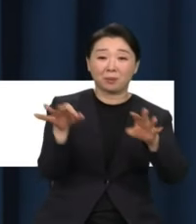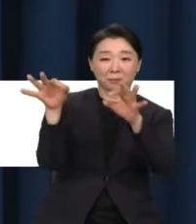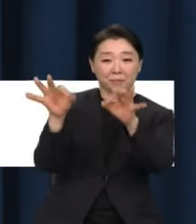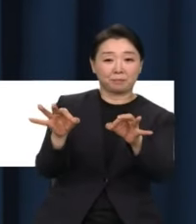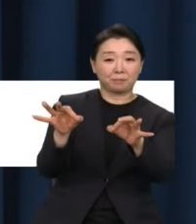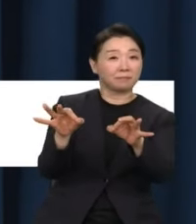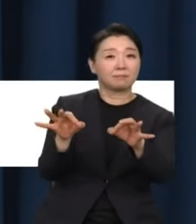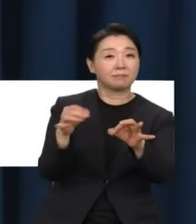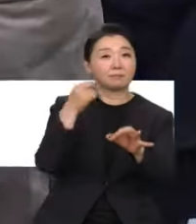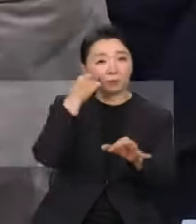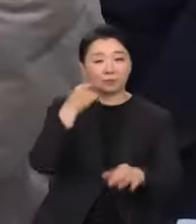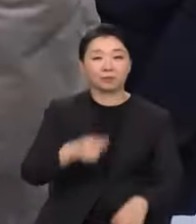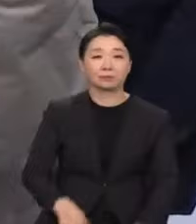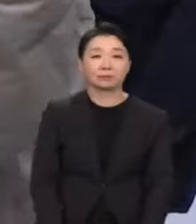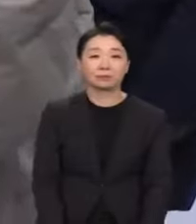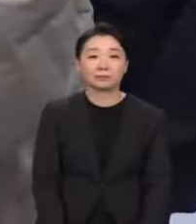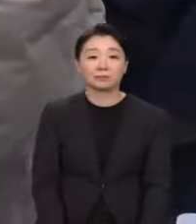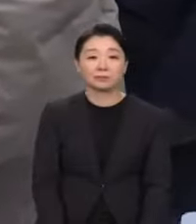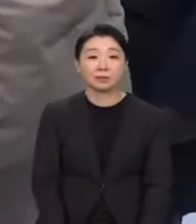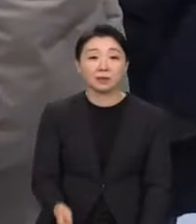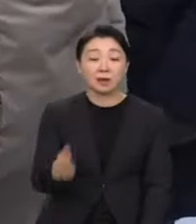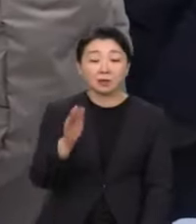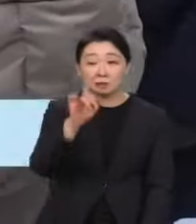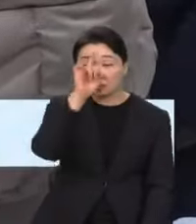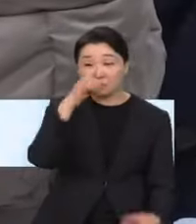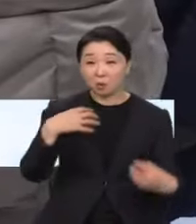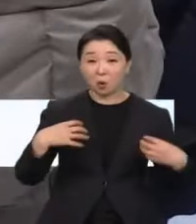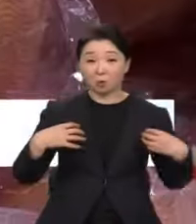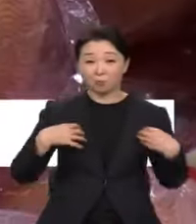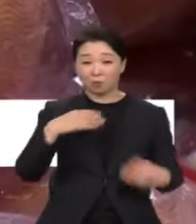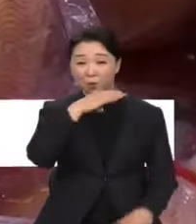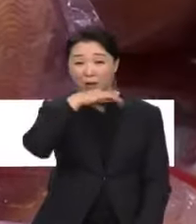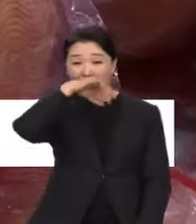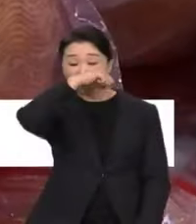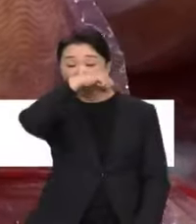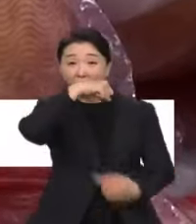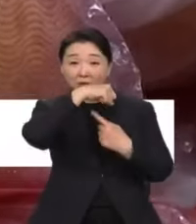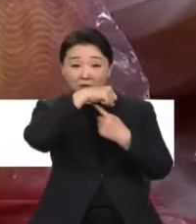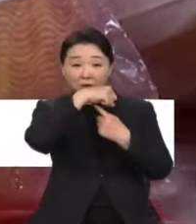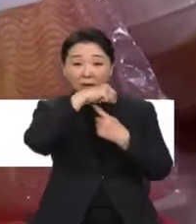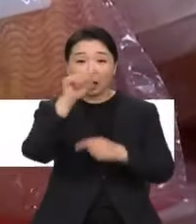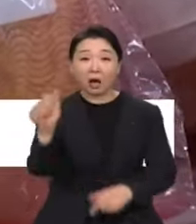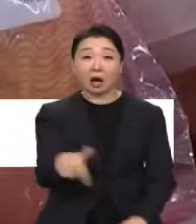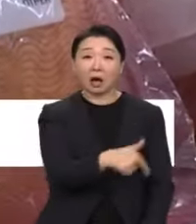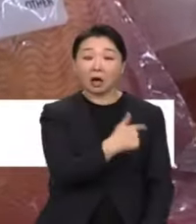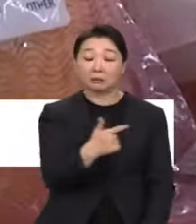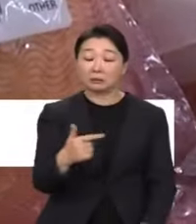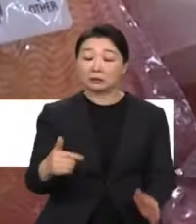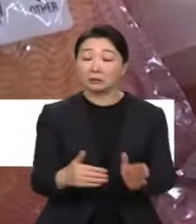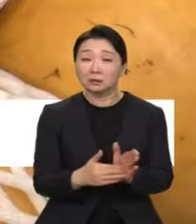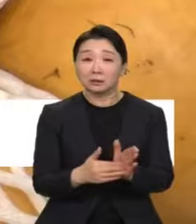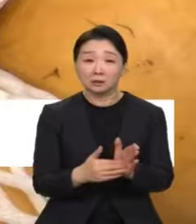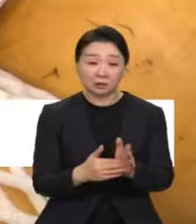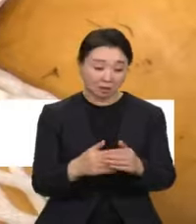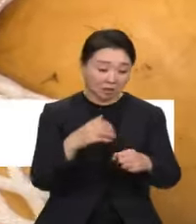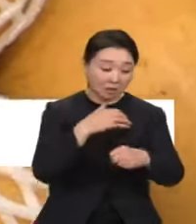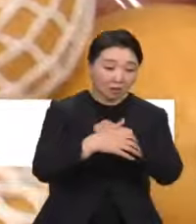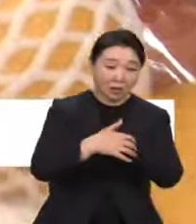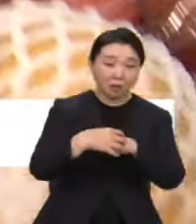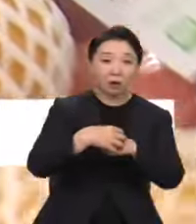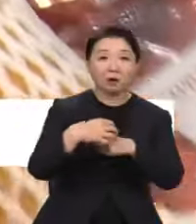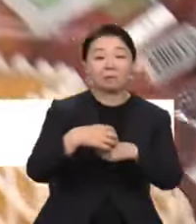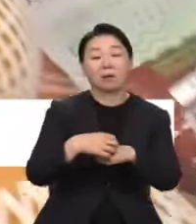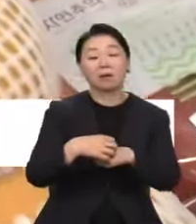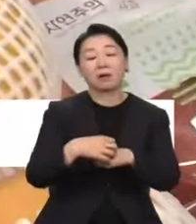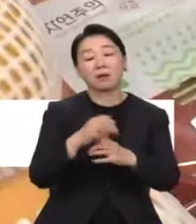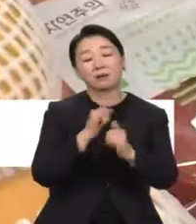잡히지 않았을 것이고. 하지만 정부 건전 재정 기조를 강조한 하루 만에 사과 백값이 역대